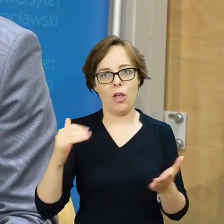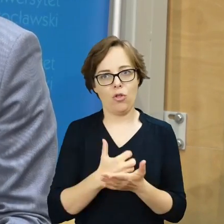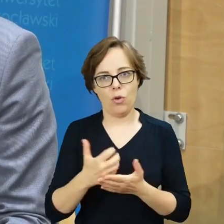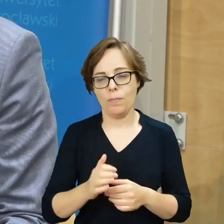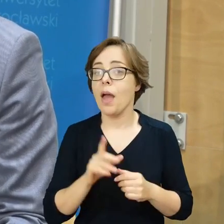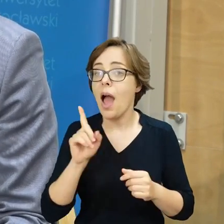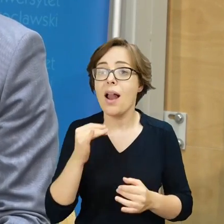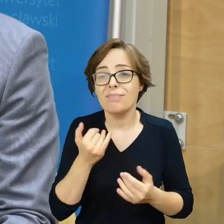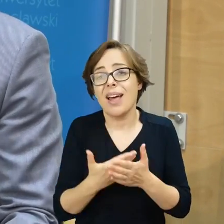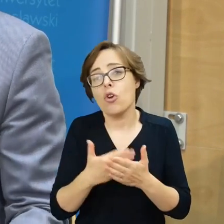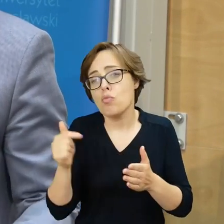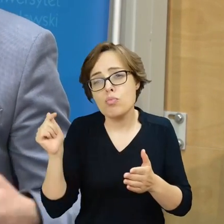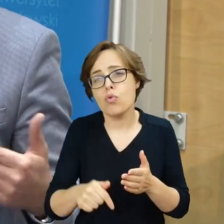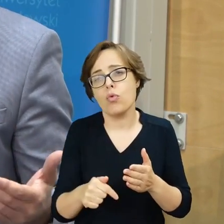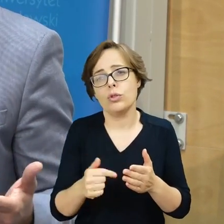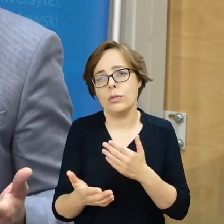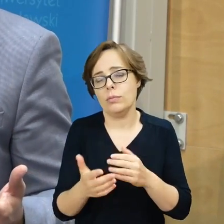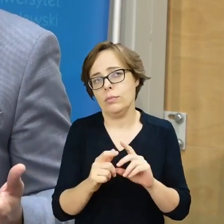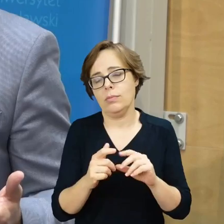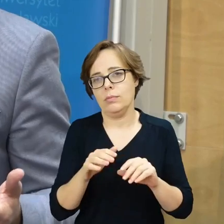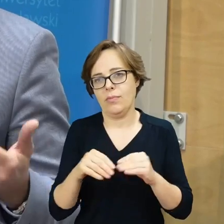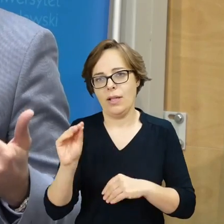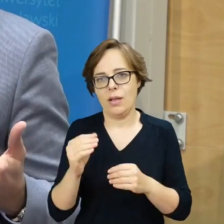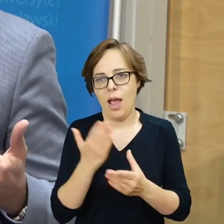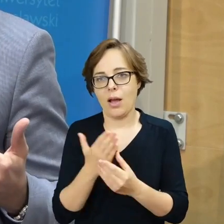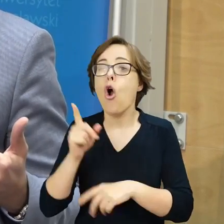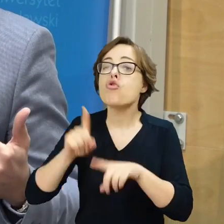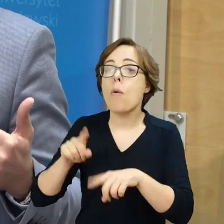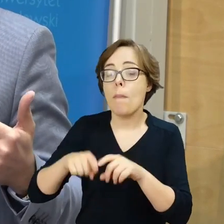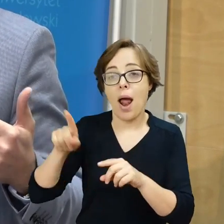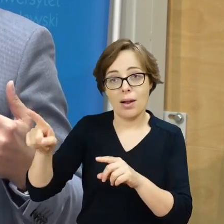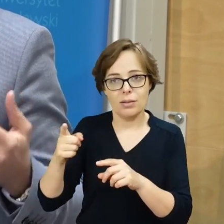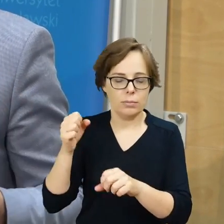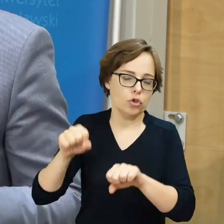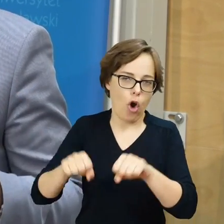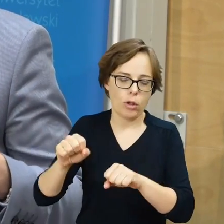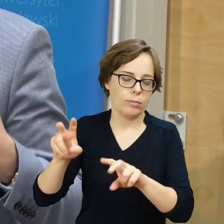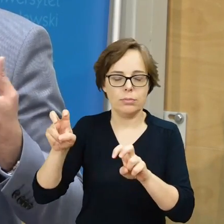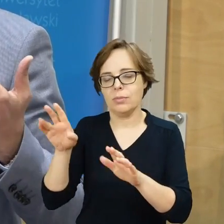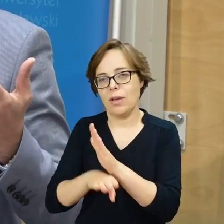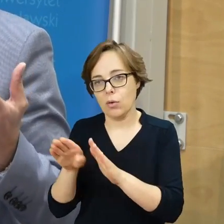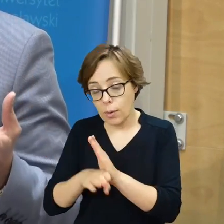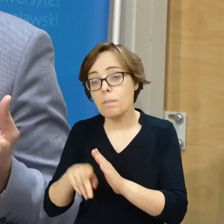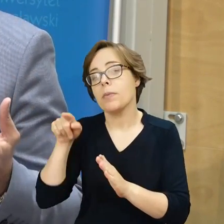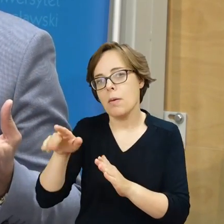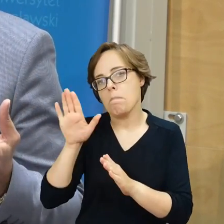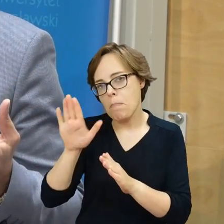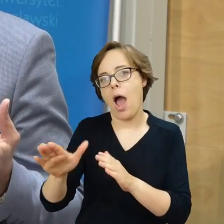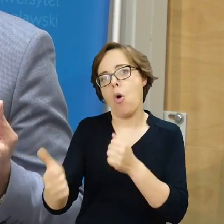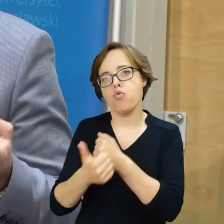się. W normalnej sprawie sądowo-administracyjnej te akta są zawsze bogatsze i to daje nam pole do odniesienia się do tego